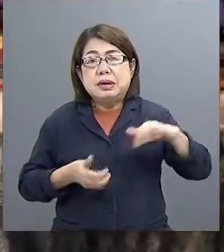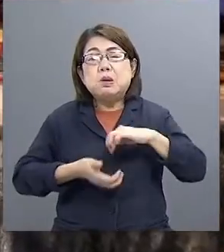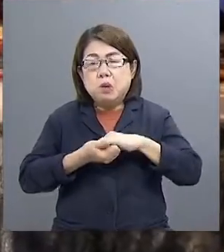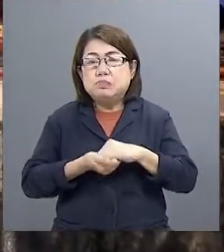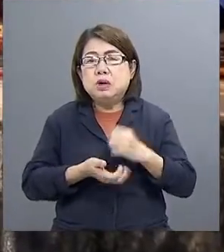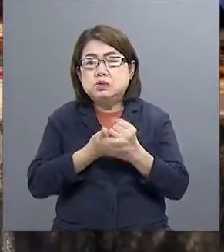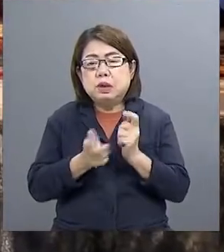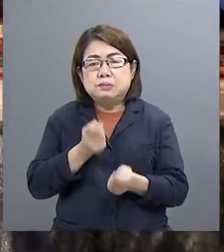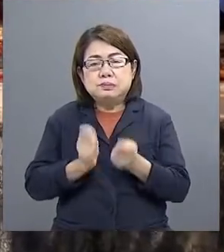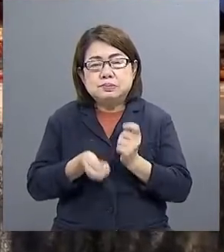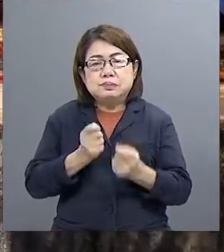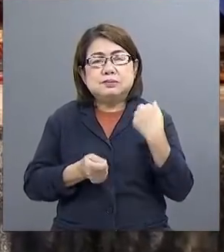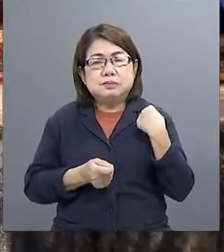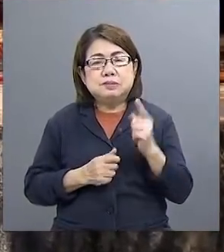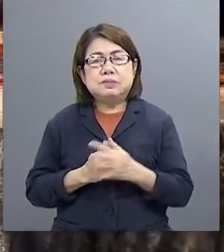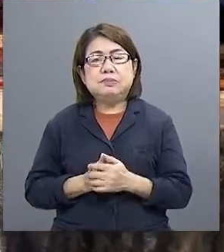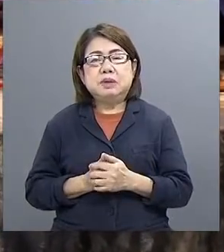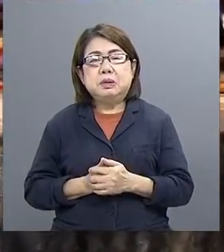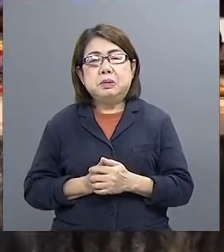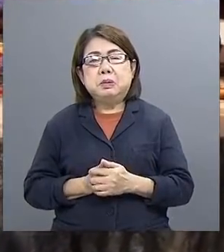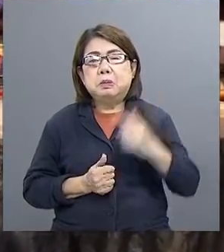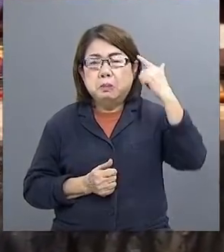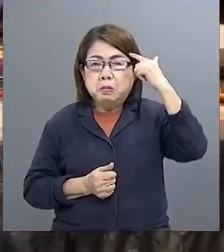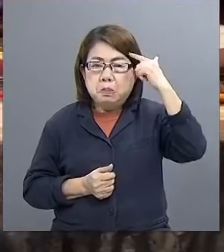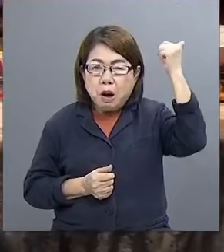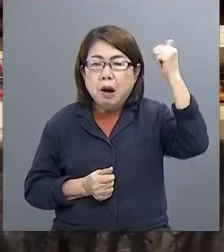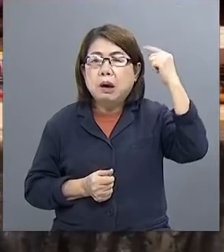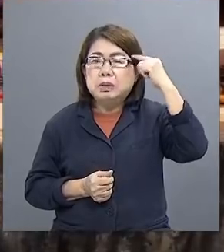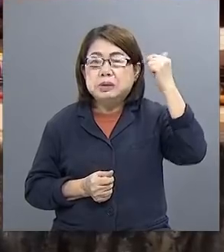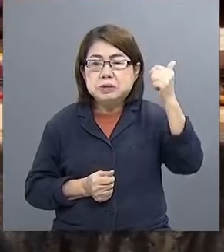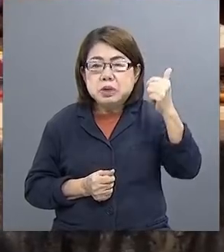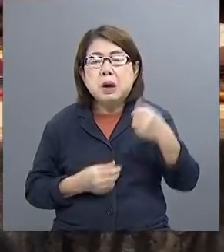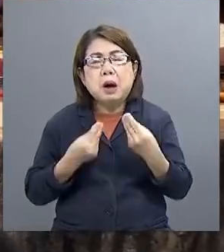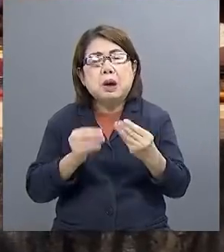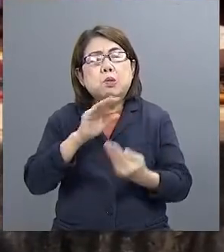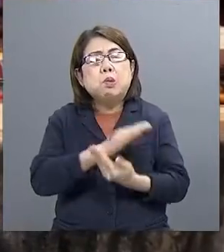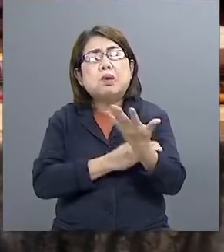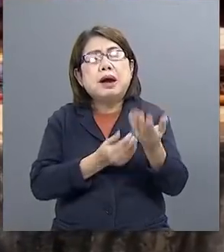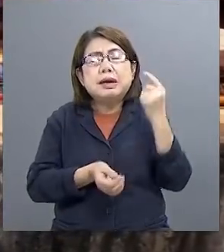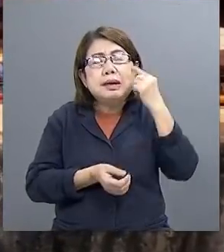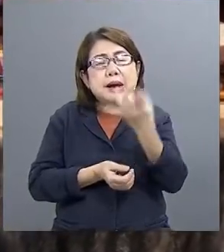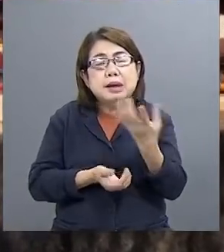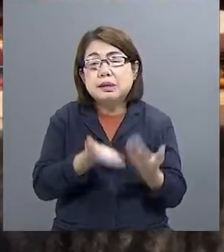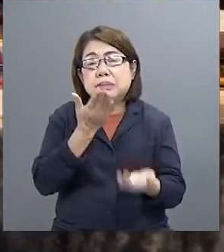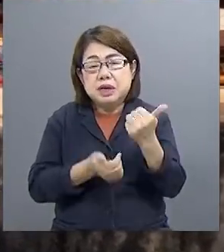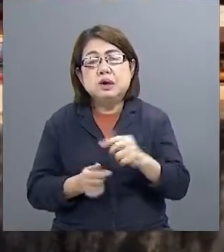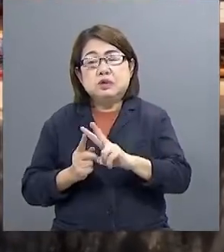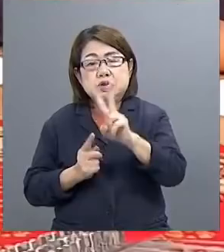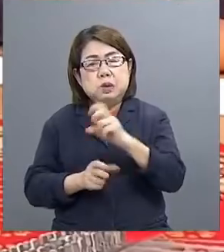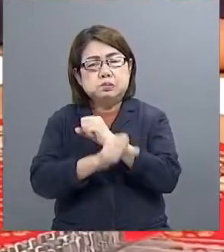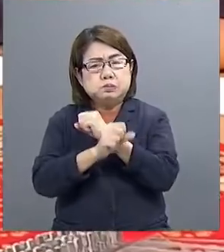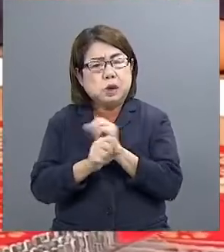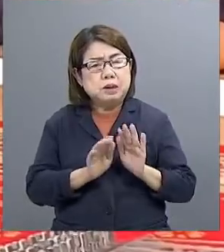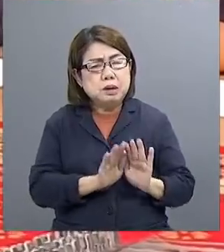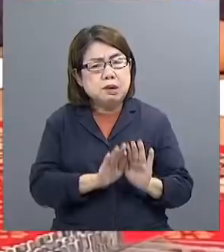ก็คือ 1เป็นเรื่องของความคิดสร้างสรรค์พระครูจะเปิดโอกาสให้นะน้องแสดงไอเดียกันด้วยครับ 2ก็เป็นการอนุรักษ์ให้เด็กๆเนี่ยนะครับรุ่น